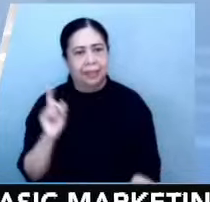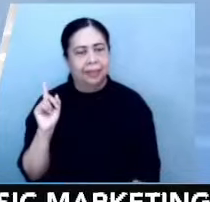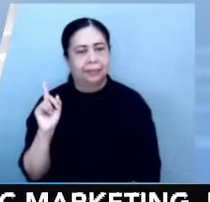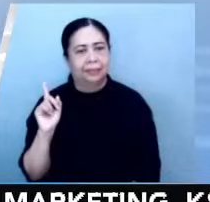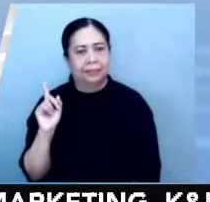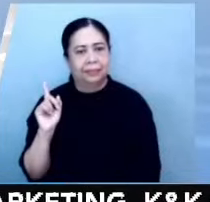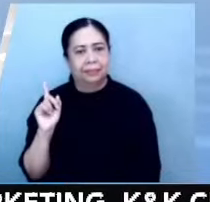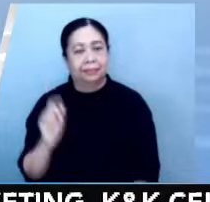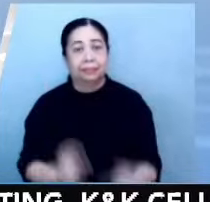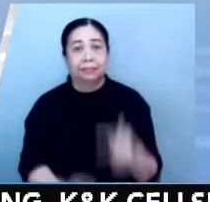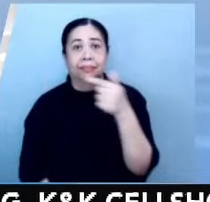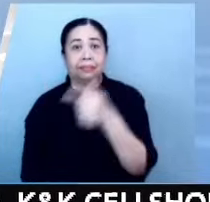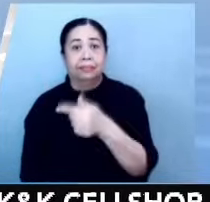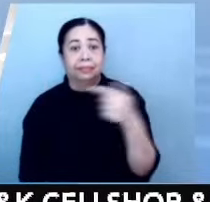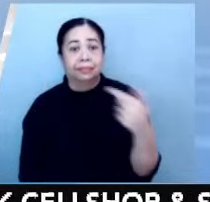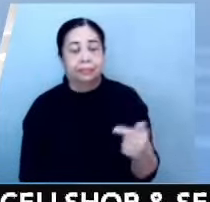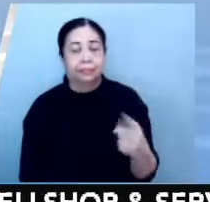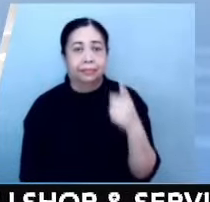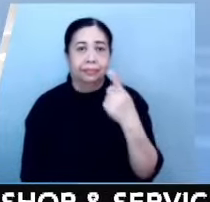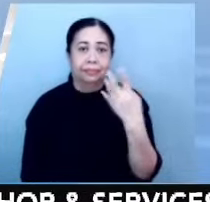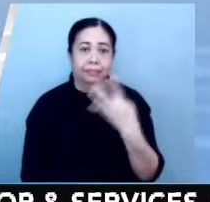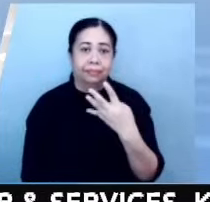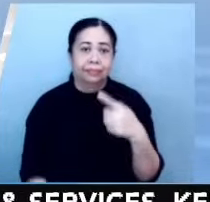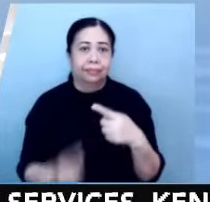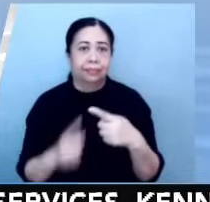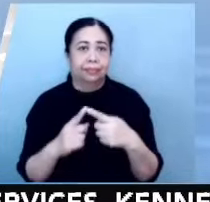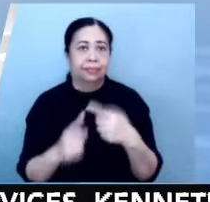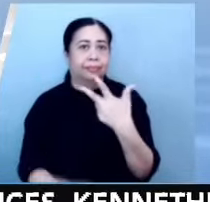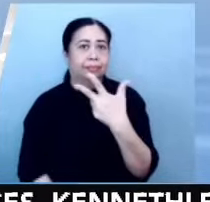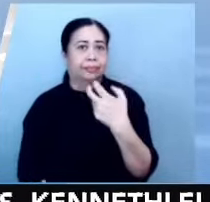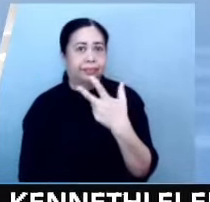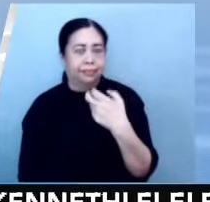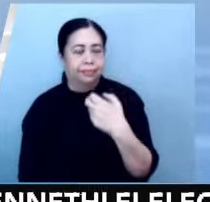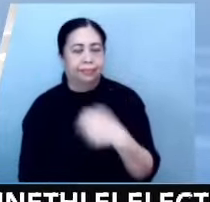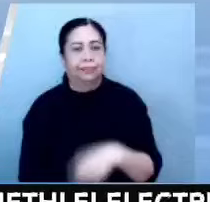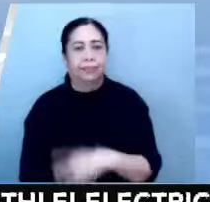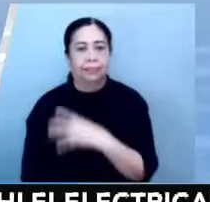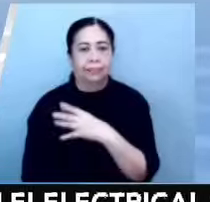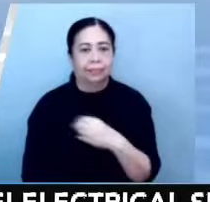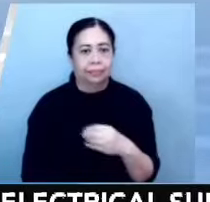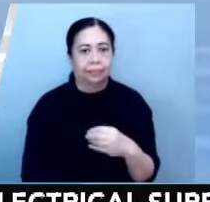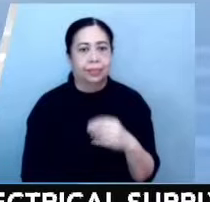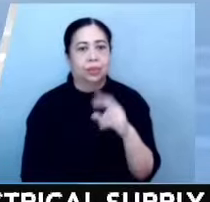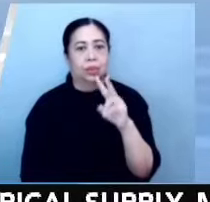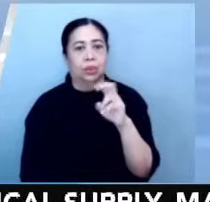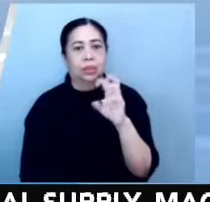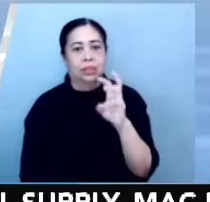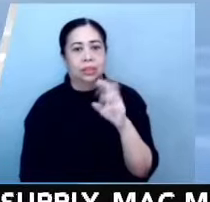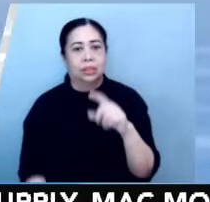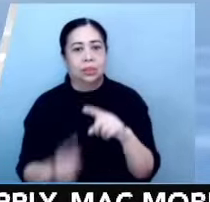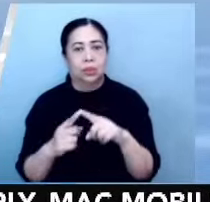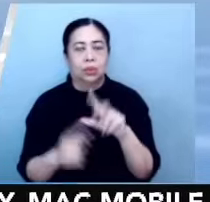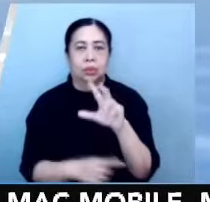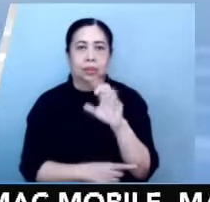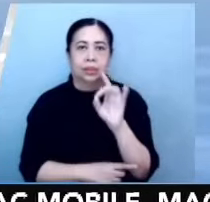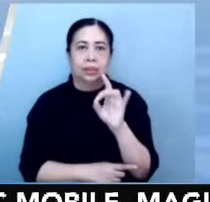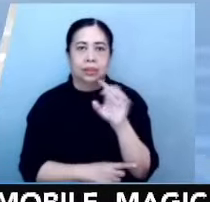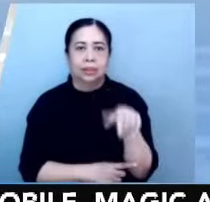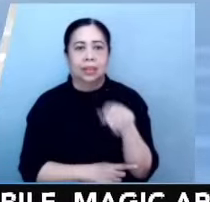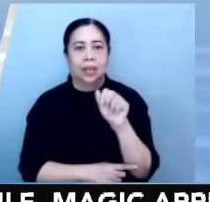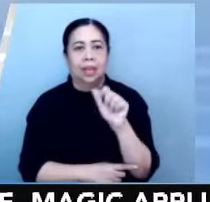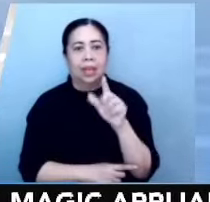tilapia. 140 hanggang 300 pesos ang galunggong, habang 260 hanggang 380 pesos naman